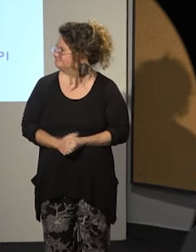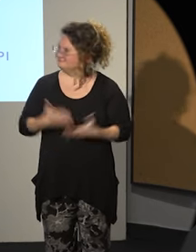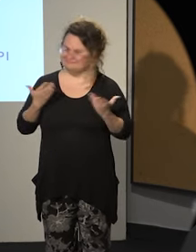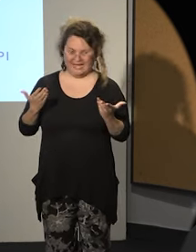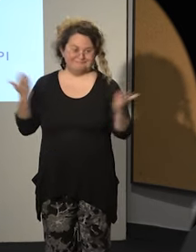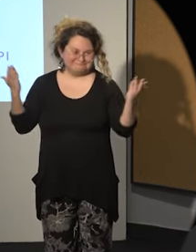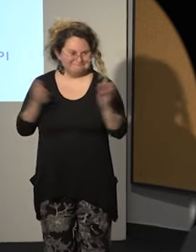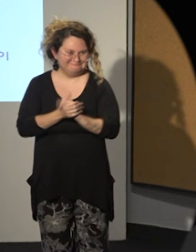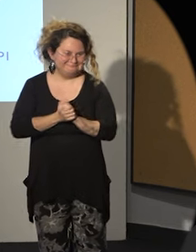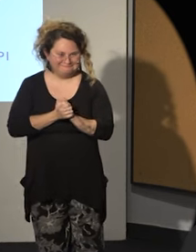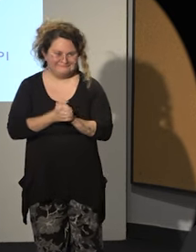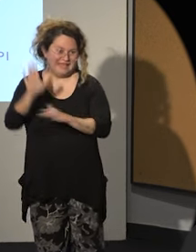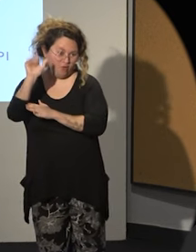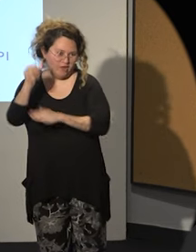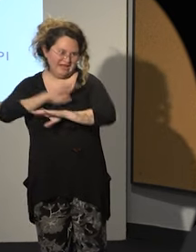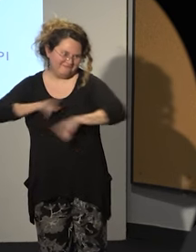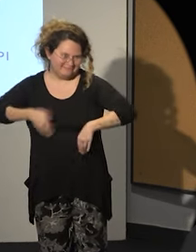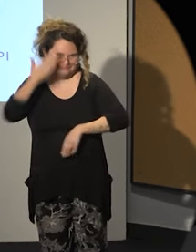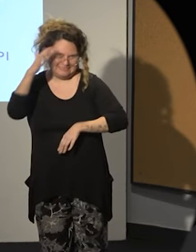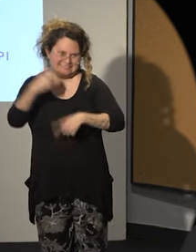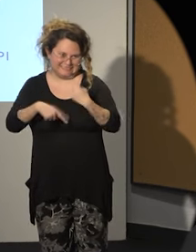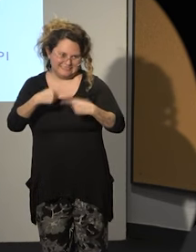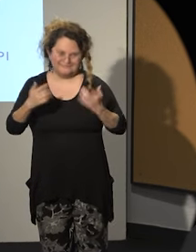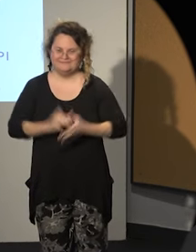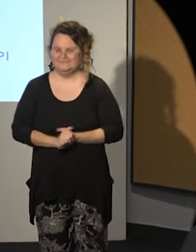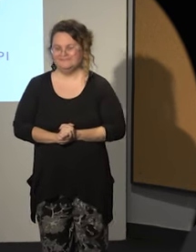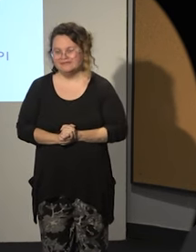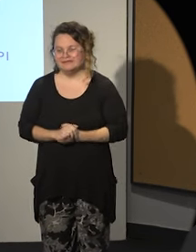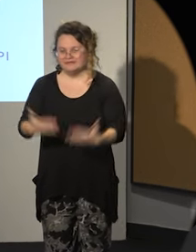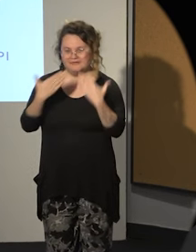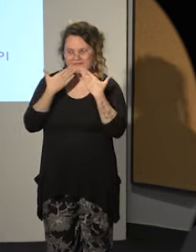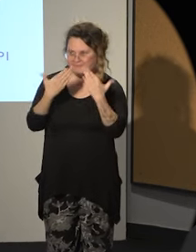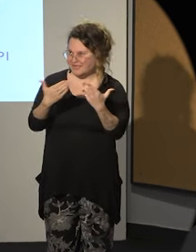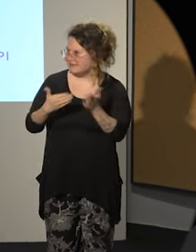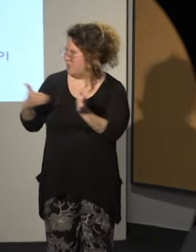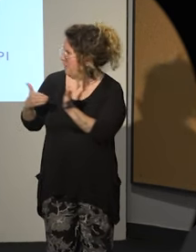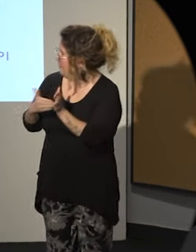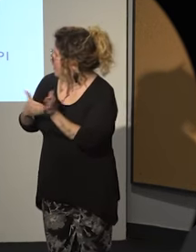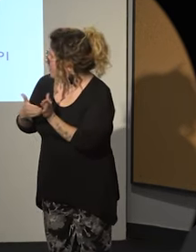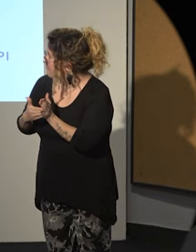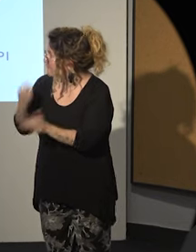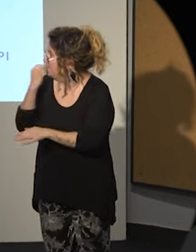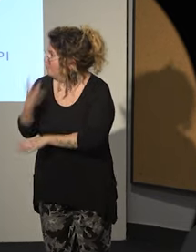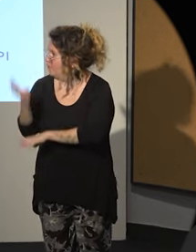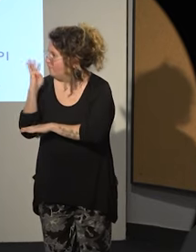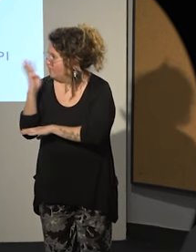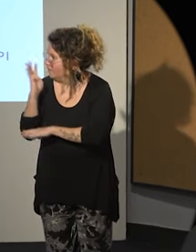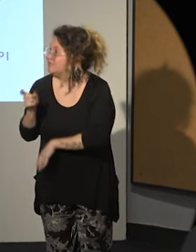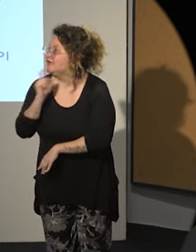Enfin. Voilà. Donc, merci encore et très bonne conférence et à tout à